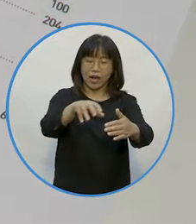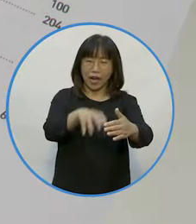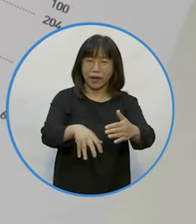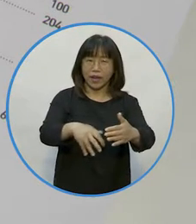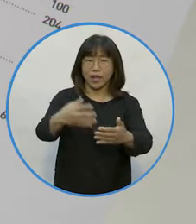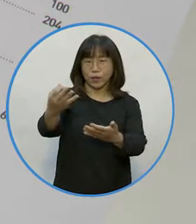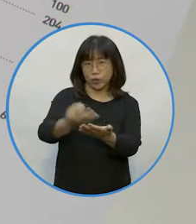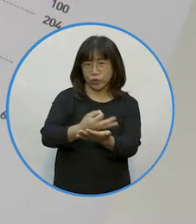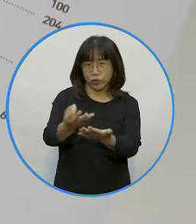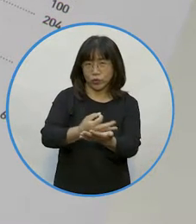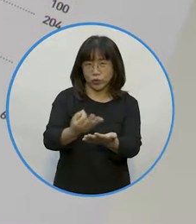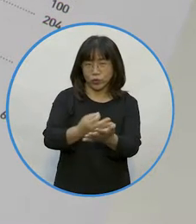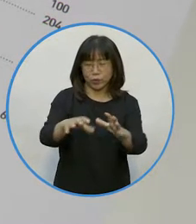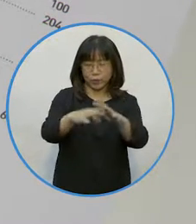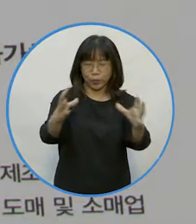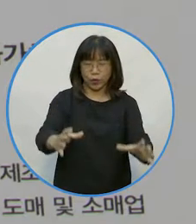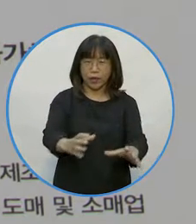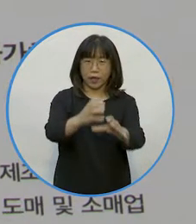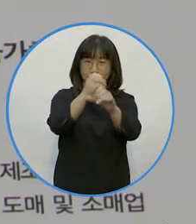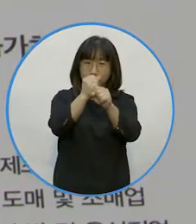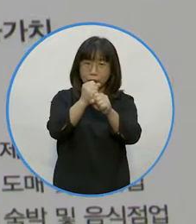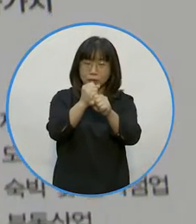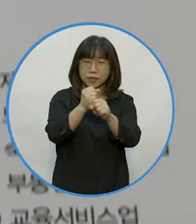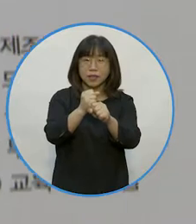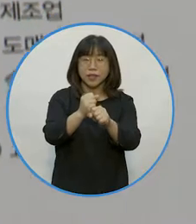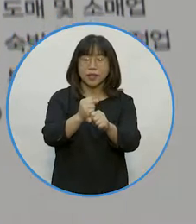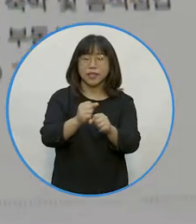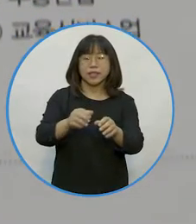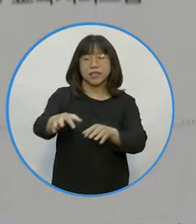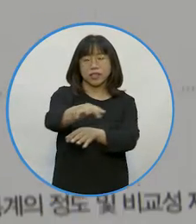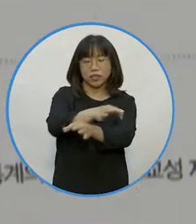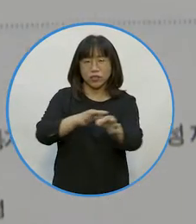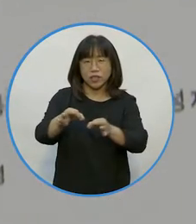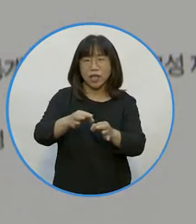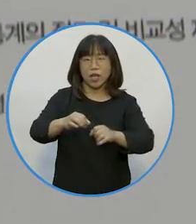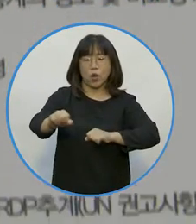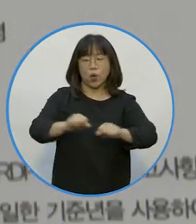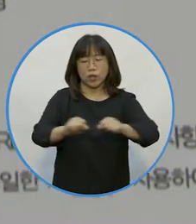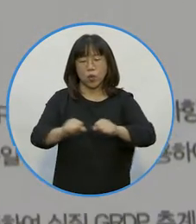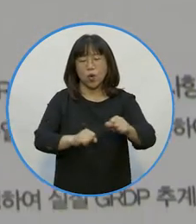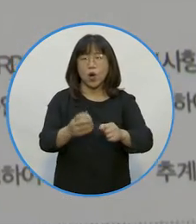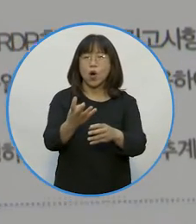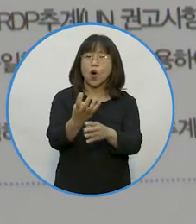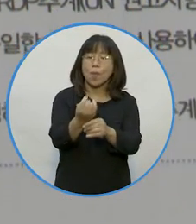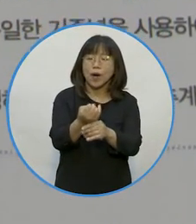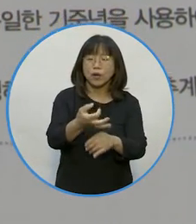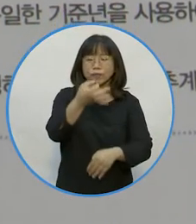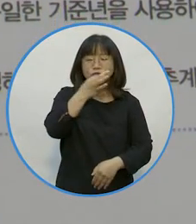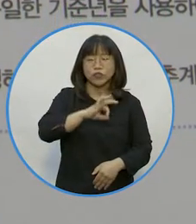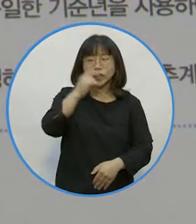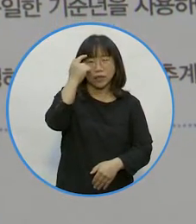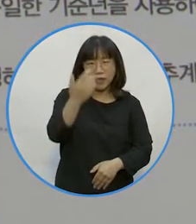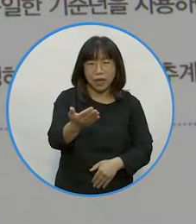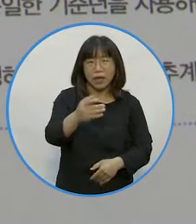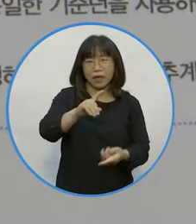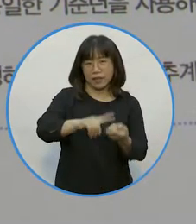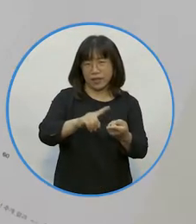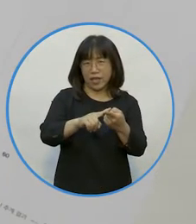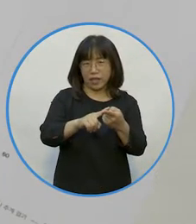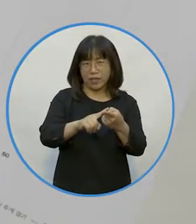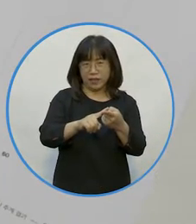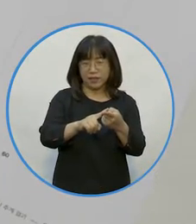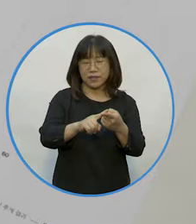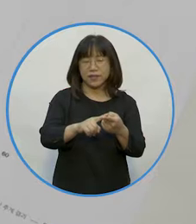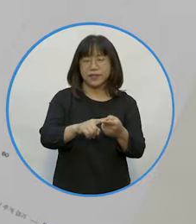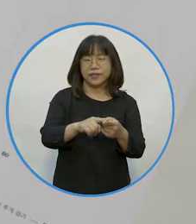지역 내 총 생산은 각 지방자치단체에서 경제활동별로 얼마만큼의 부가가치가 발생했는지를 나타내는